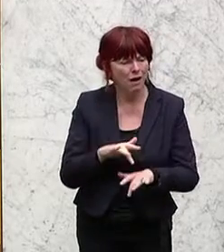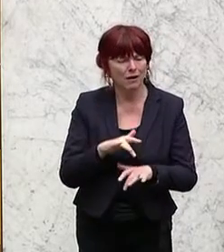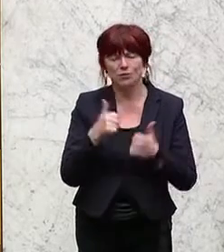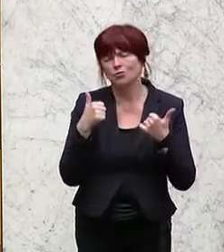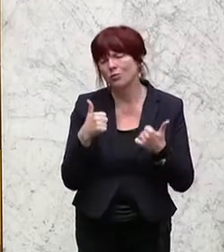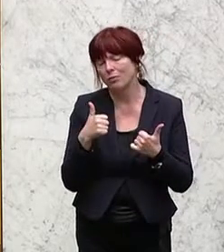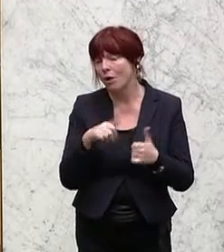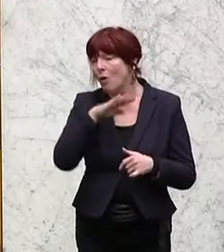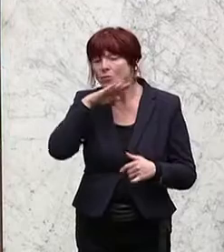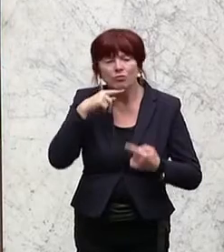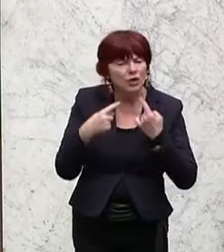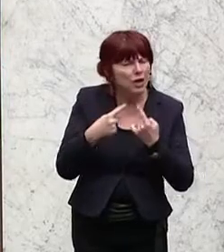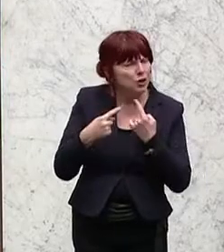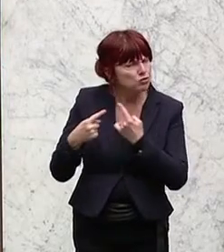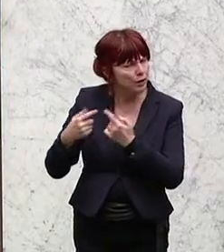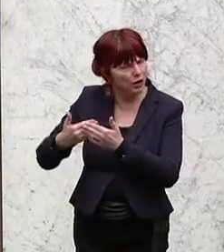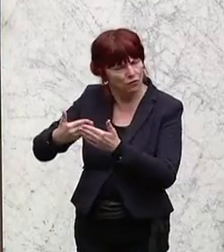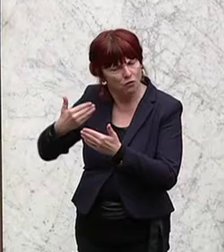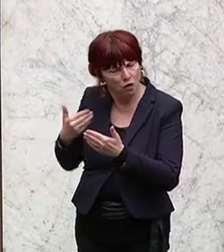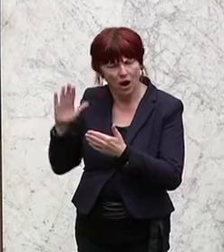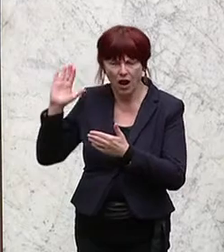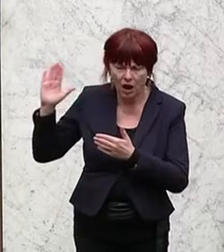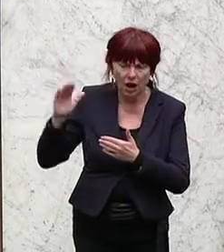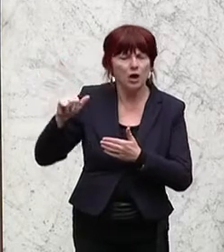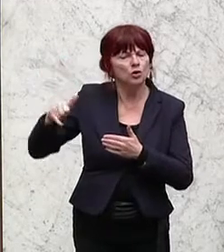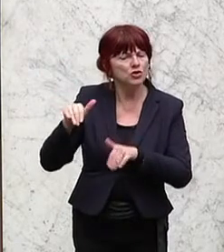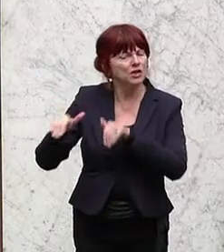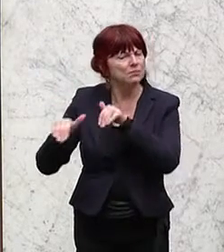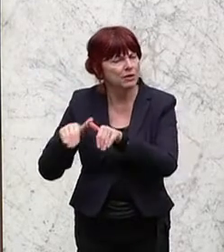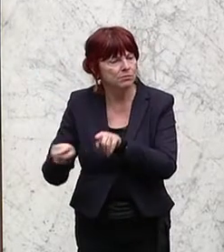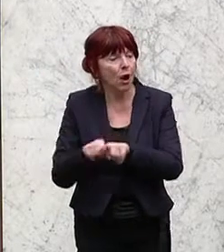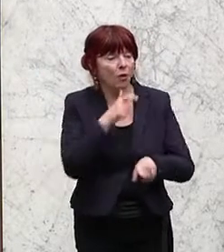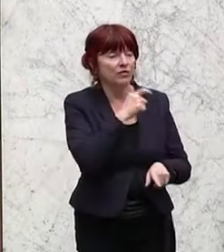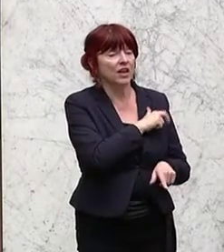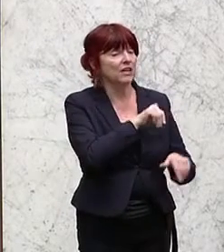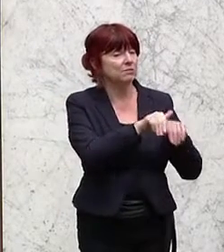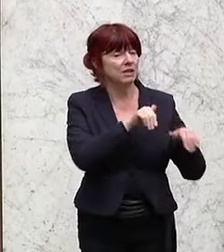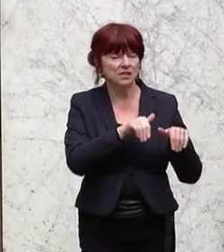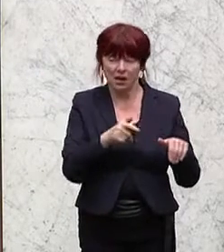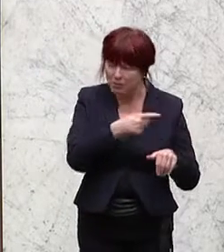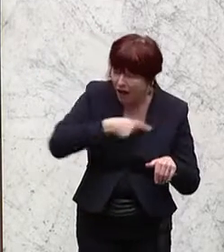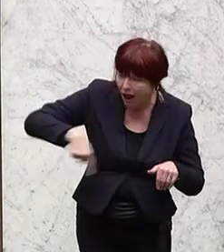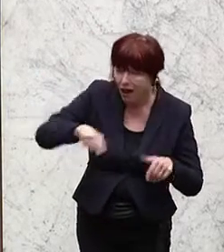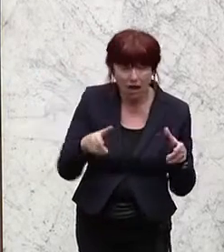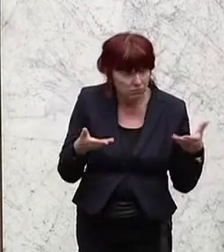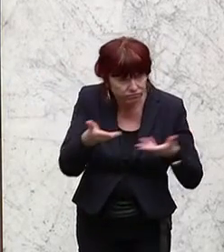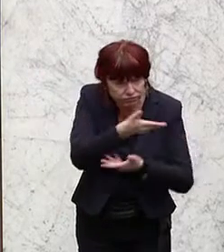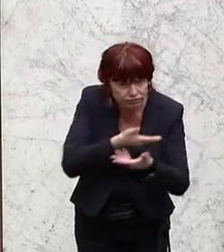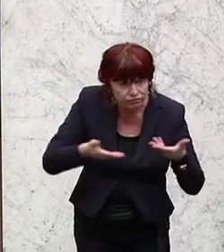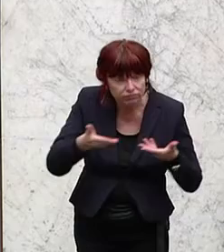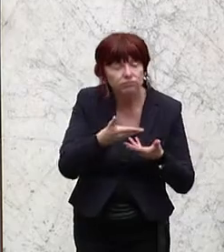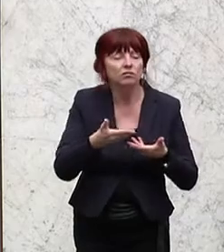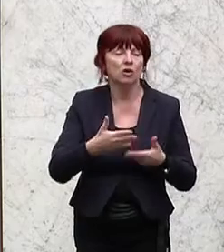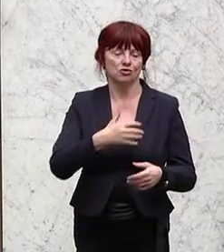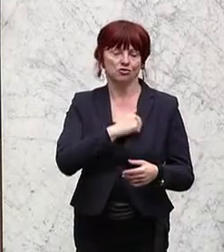vielen Gesprächen, die ich im Vorfeld hatte, mit dir, deinem Haus und auch dem Finanzministerium, ist es uns letztendlich gelungen. Ich glaube, ein ganz